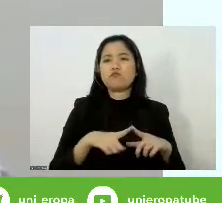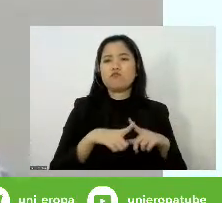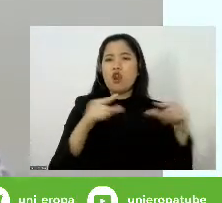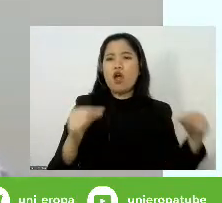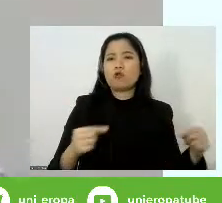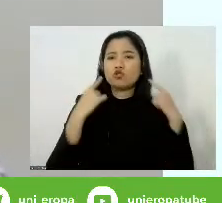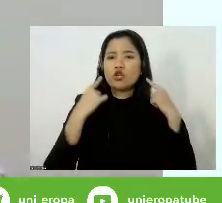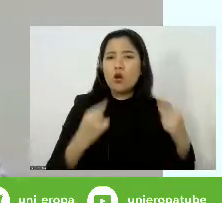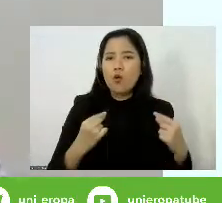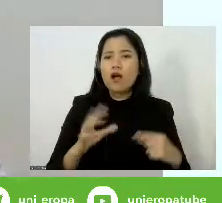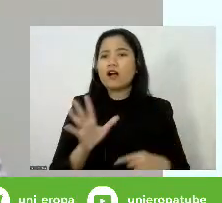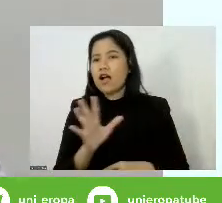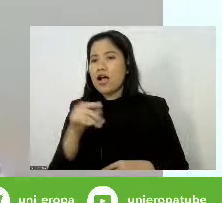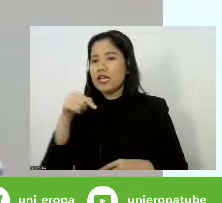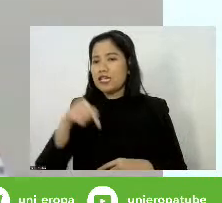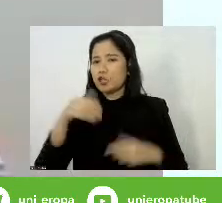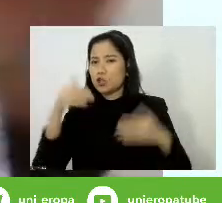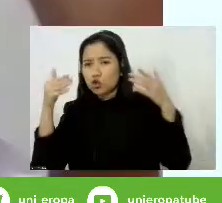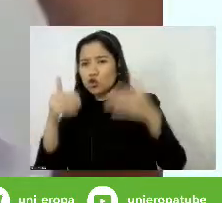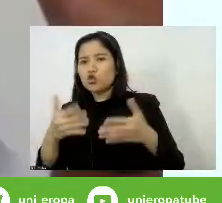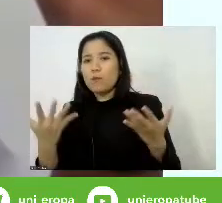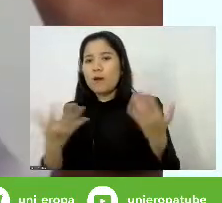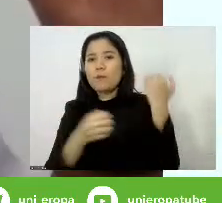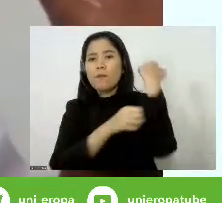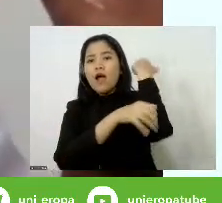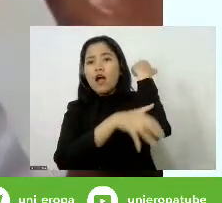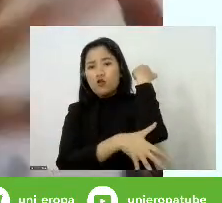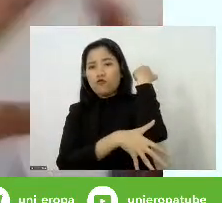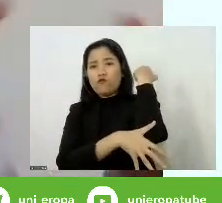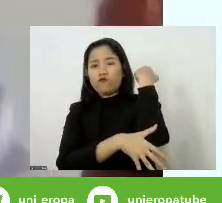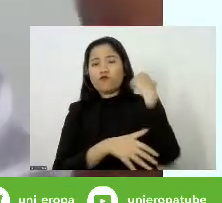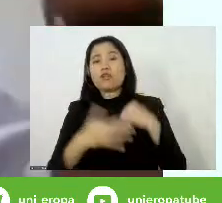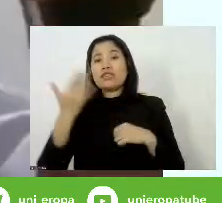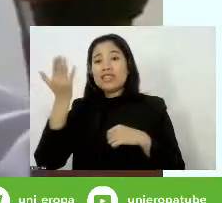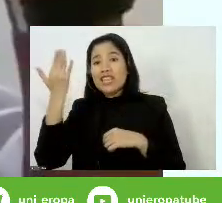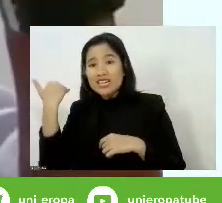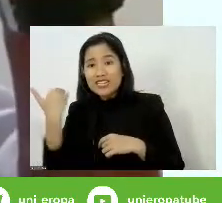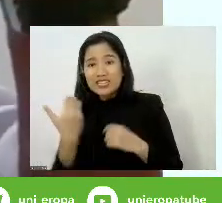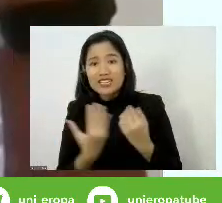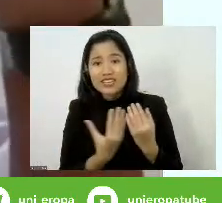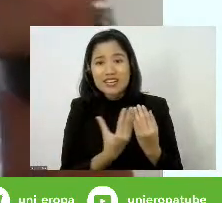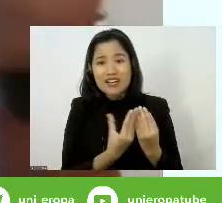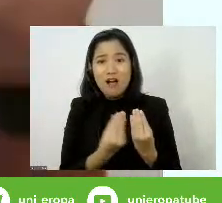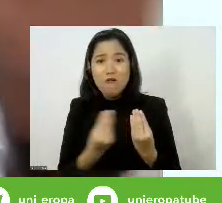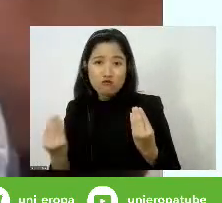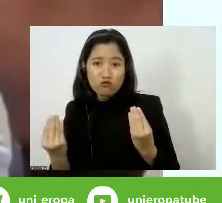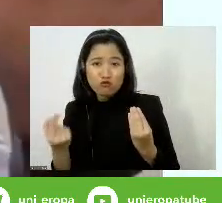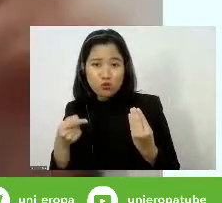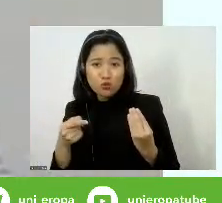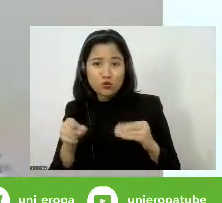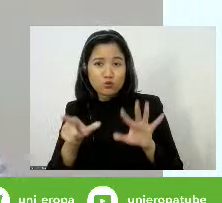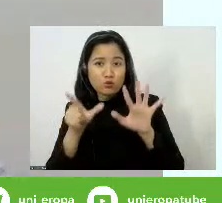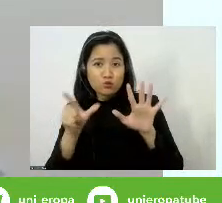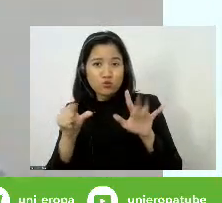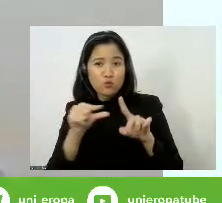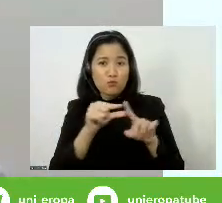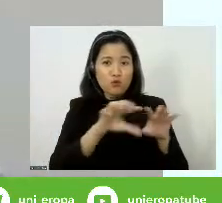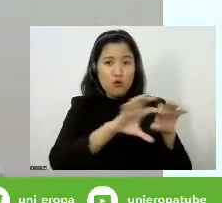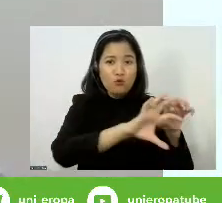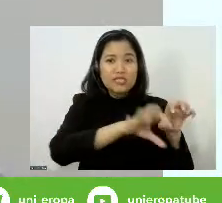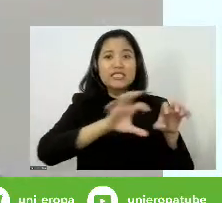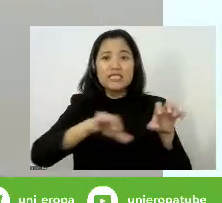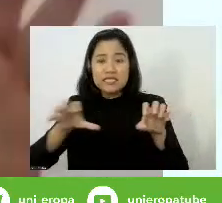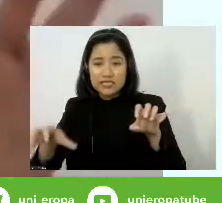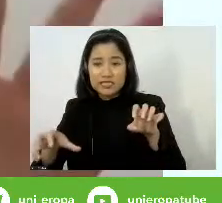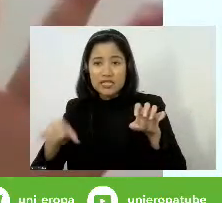jgn ini khusus untuk mangrove kalau yang tadi wig rambut kan di tujuh provinsi ngelokne